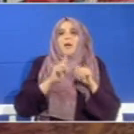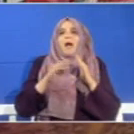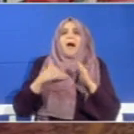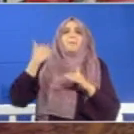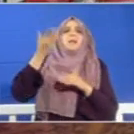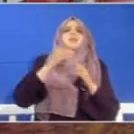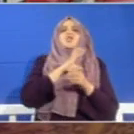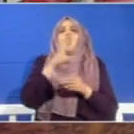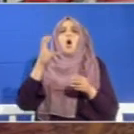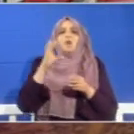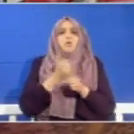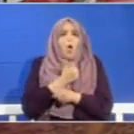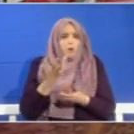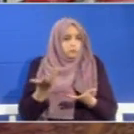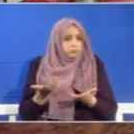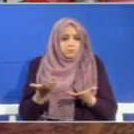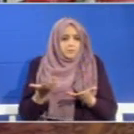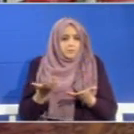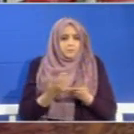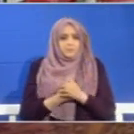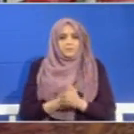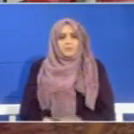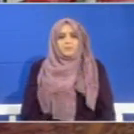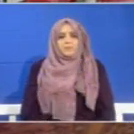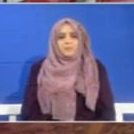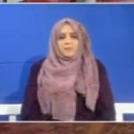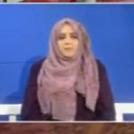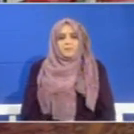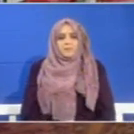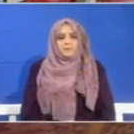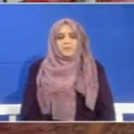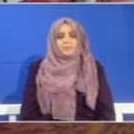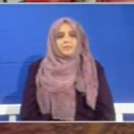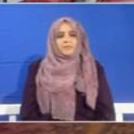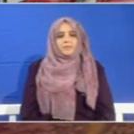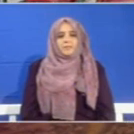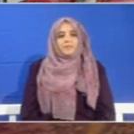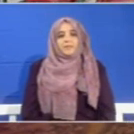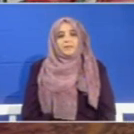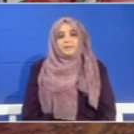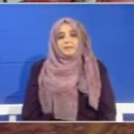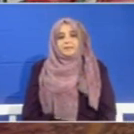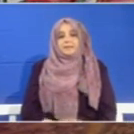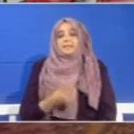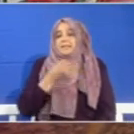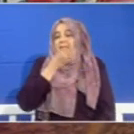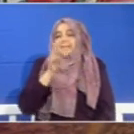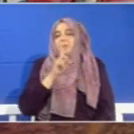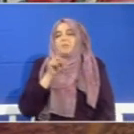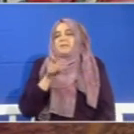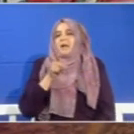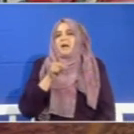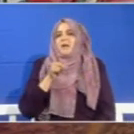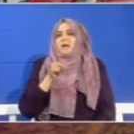100 سنة، هو بعد 100 سنة ممكن ما تعيشش 100 سنة هذه نتاعكم. صح. فلذلك ما نعطيش أهمية